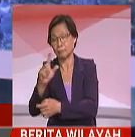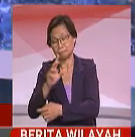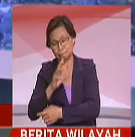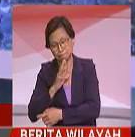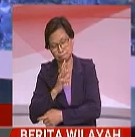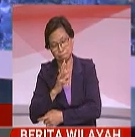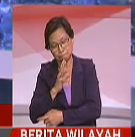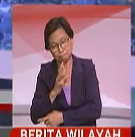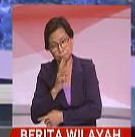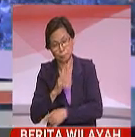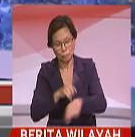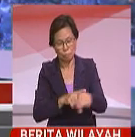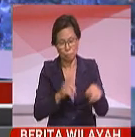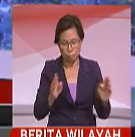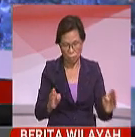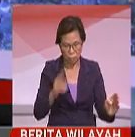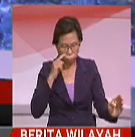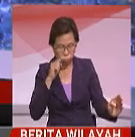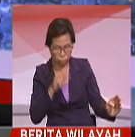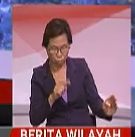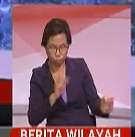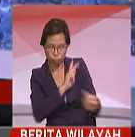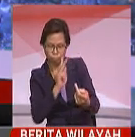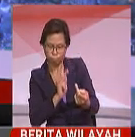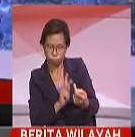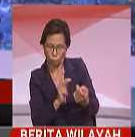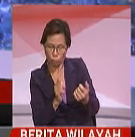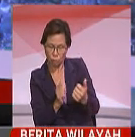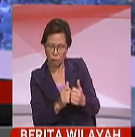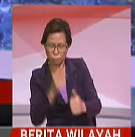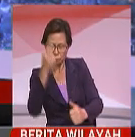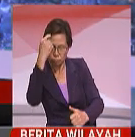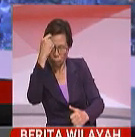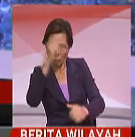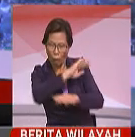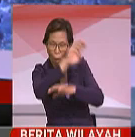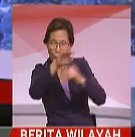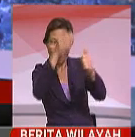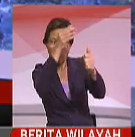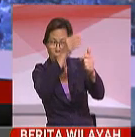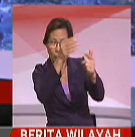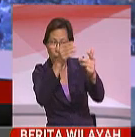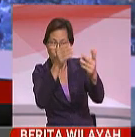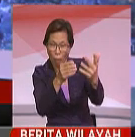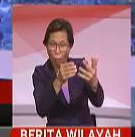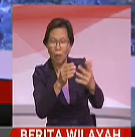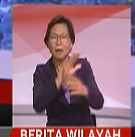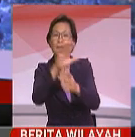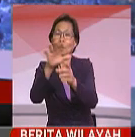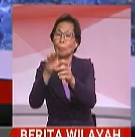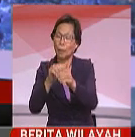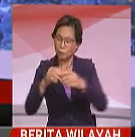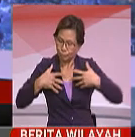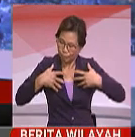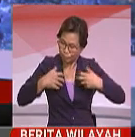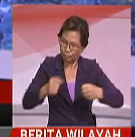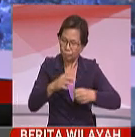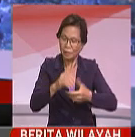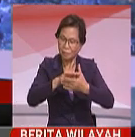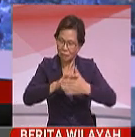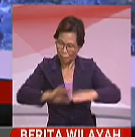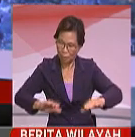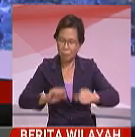Al-Bakri berkata, tempoh itu dilihat sesuai dengan mengambil kira semua aspek termasuk kesihatan dan